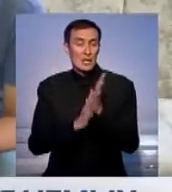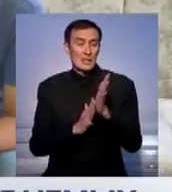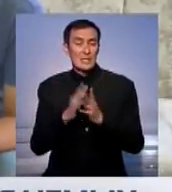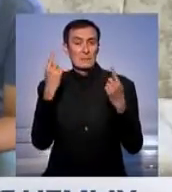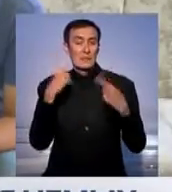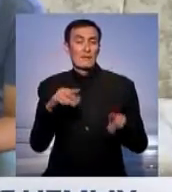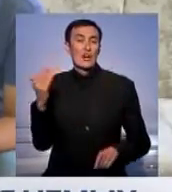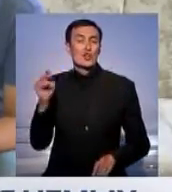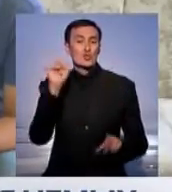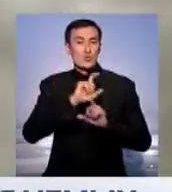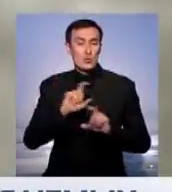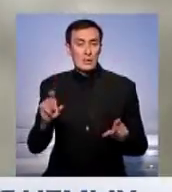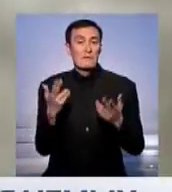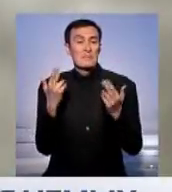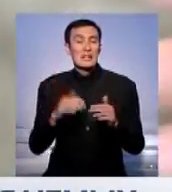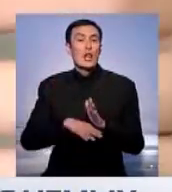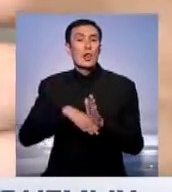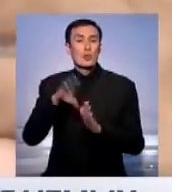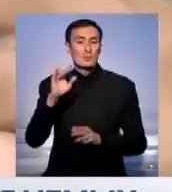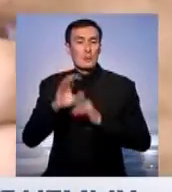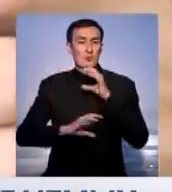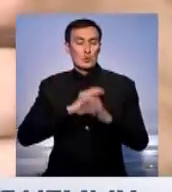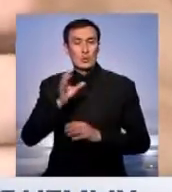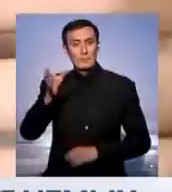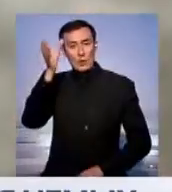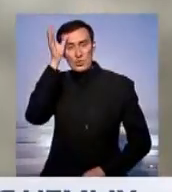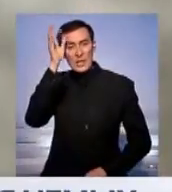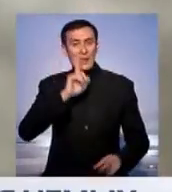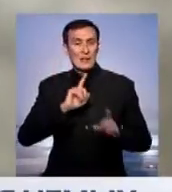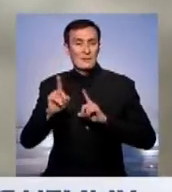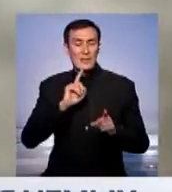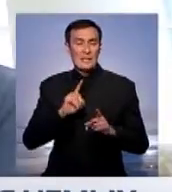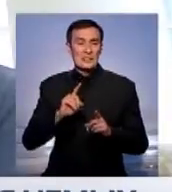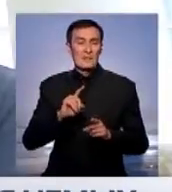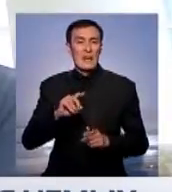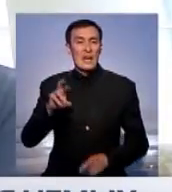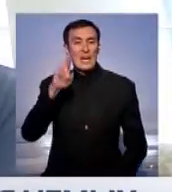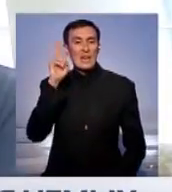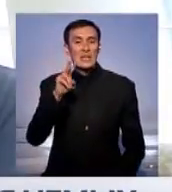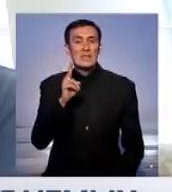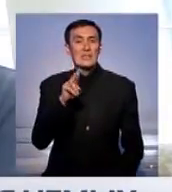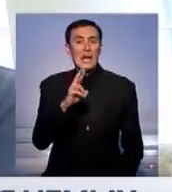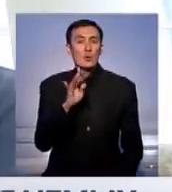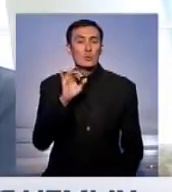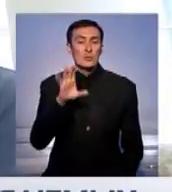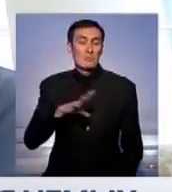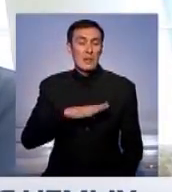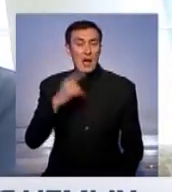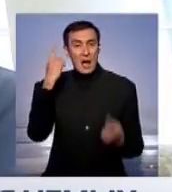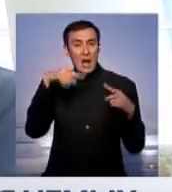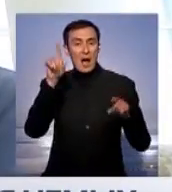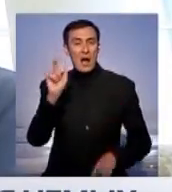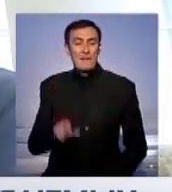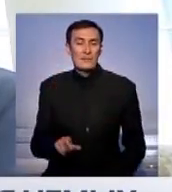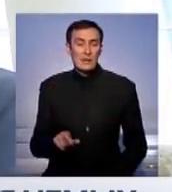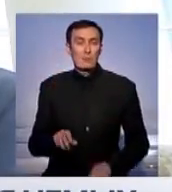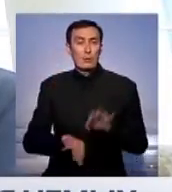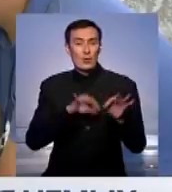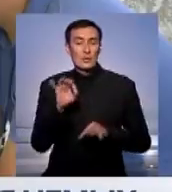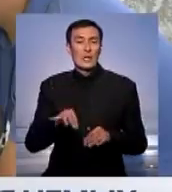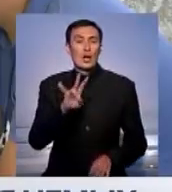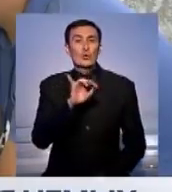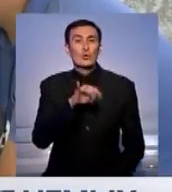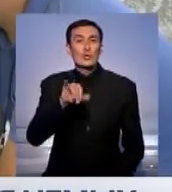Изобретение актюбинских школьников признали лучшим на международной научной конференции в Якутске. Автор проекта Нурдаулет